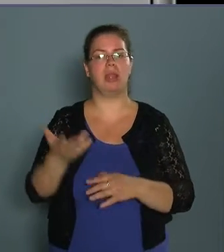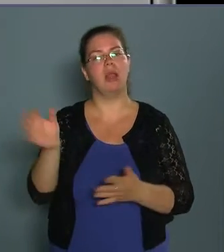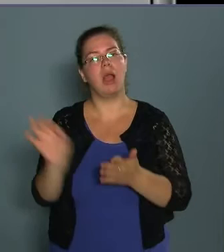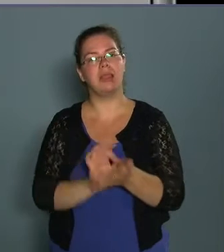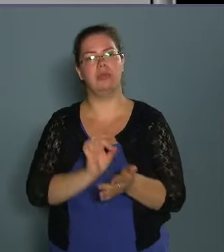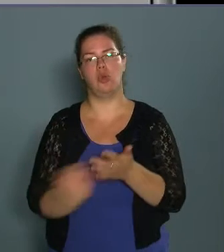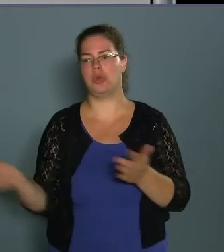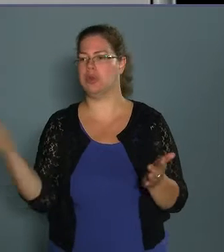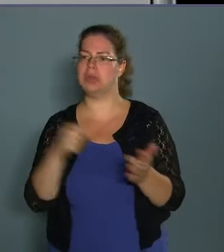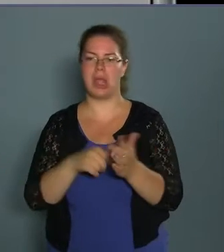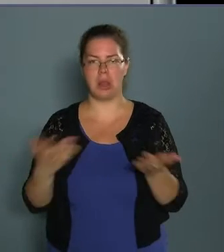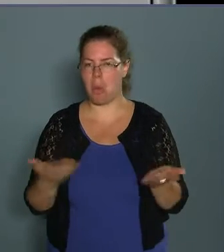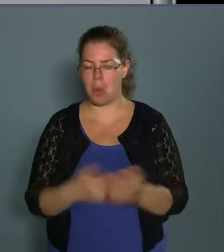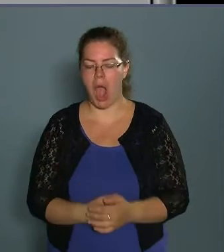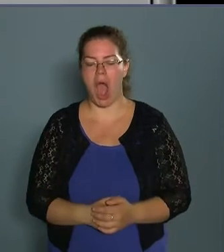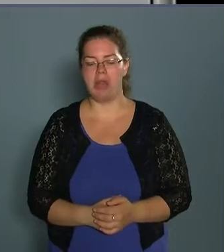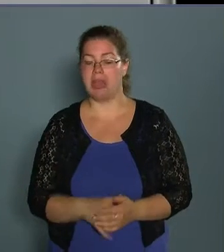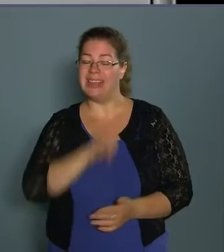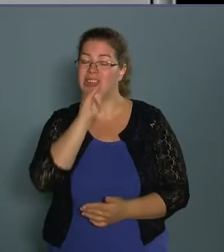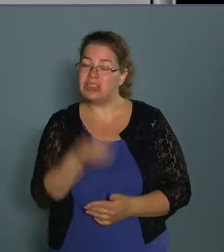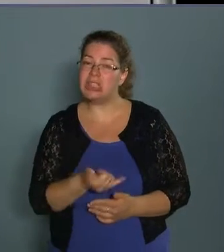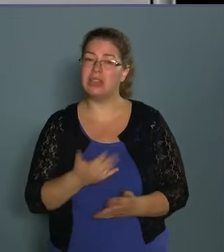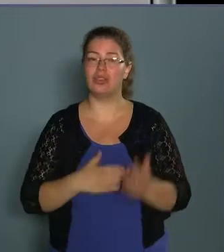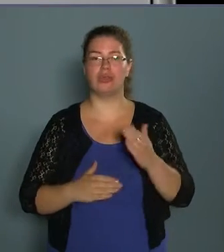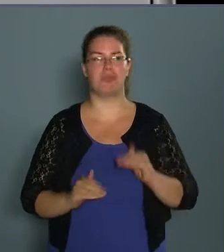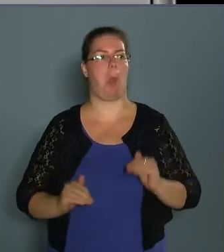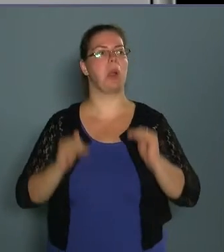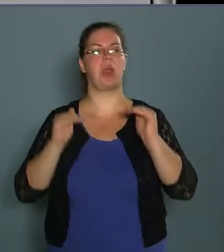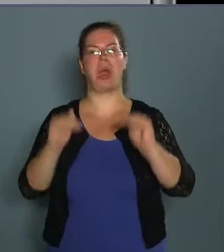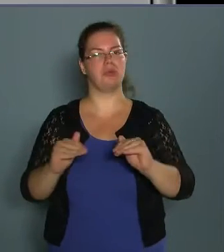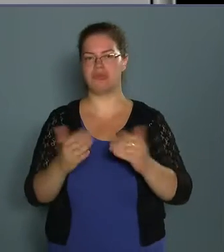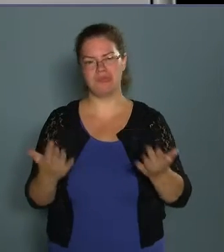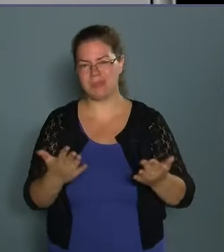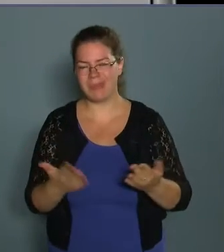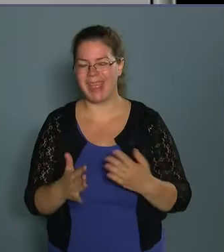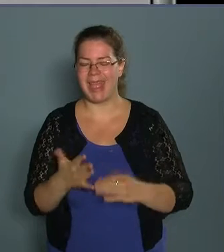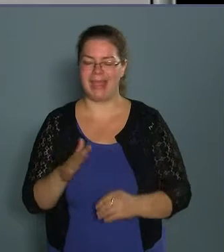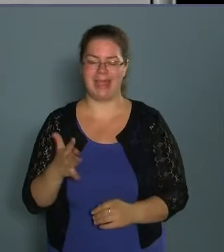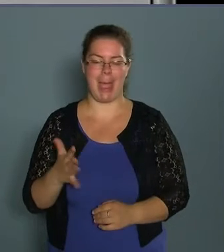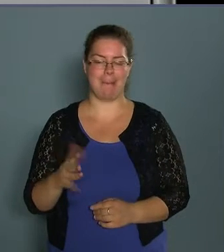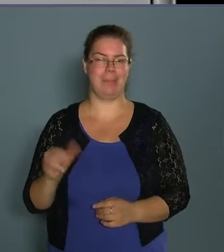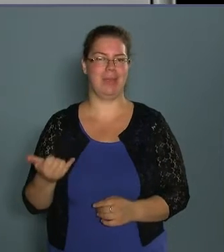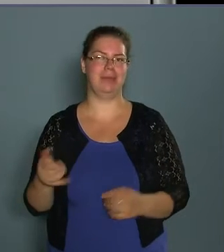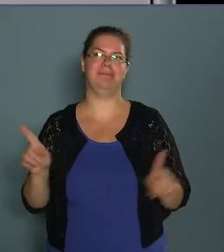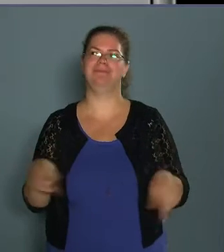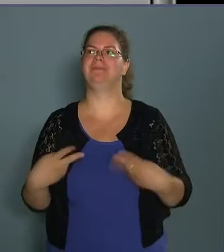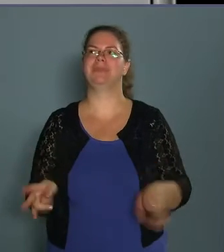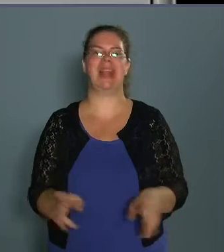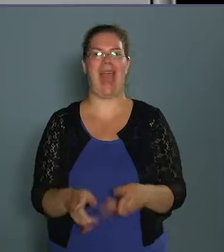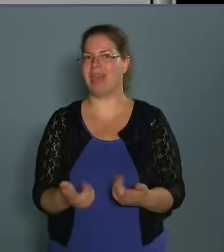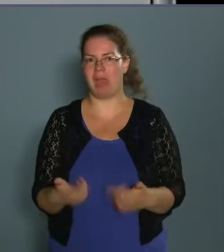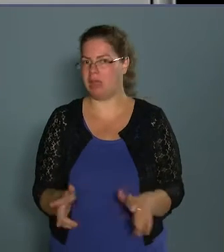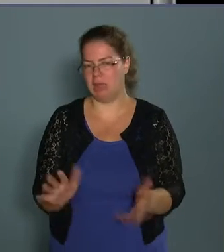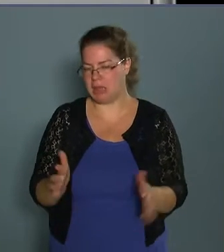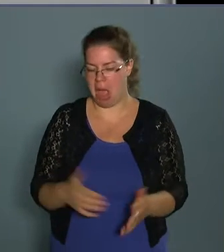kitűzött célokat. Nincs egyébként magasra emelve a léc, tehát nem egy lehetetlen feladat.